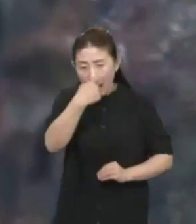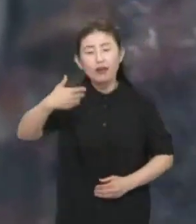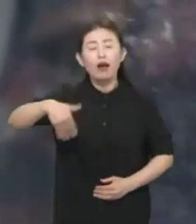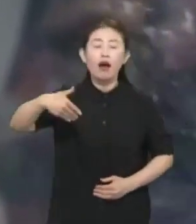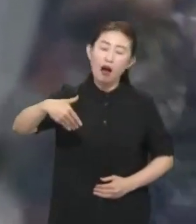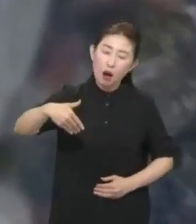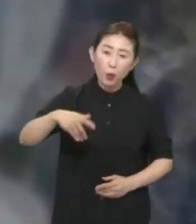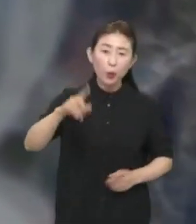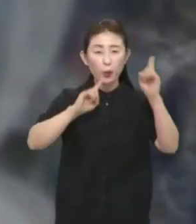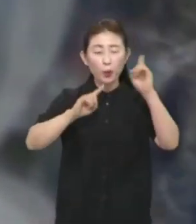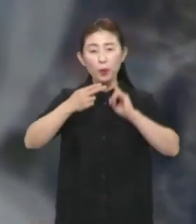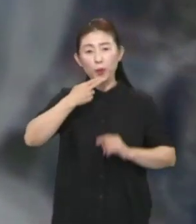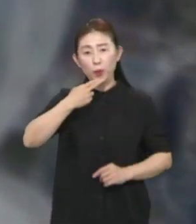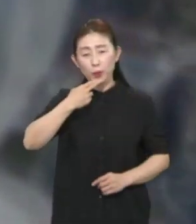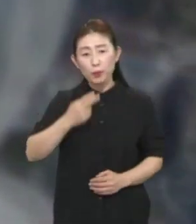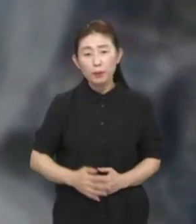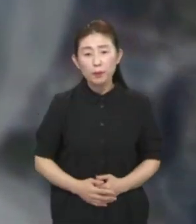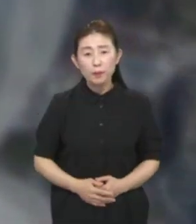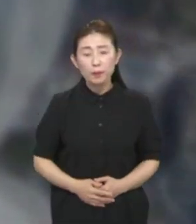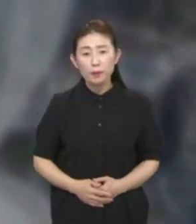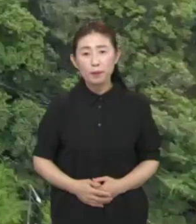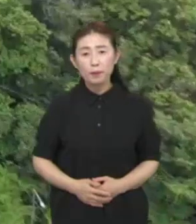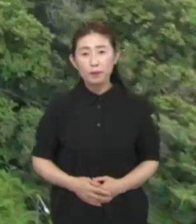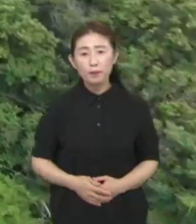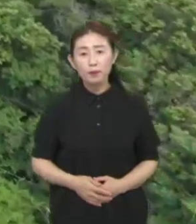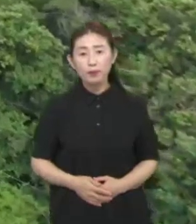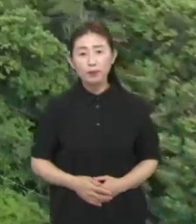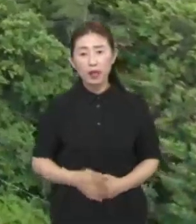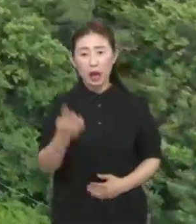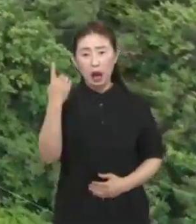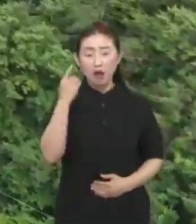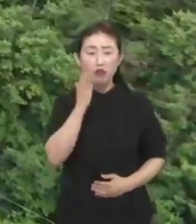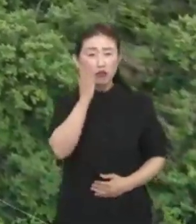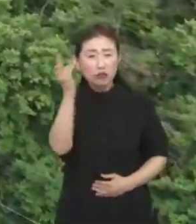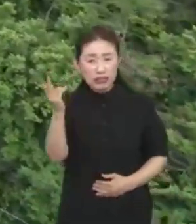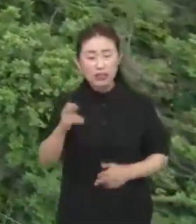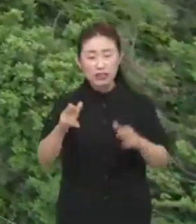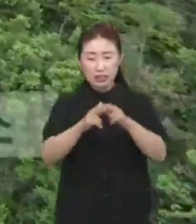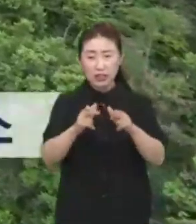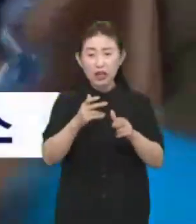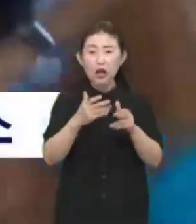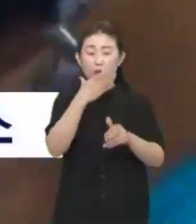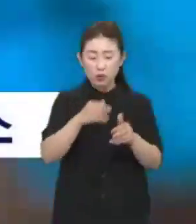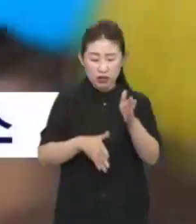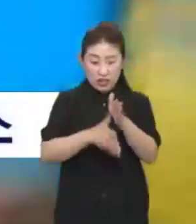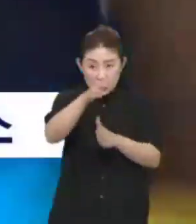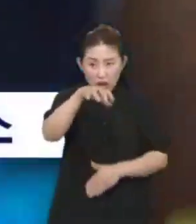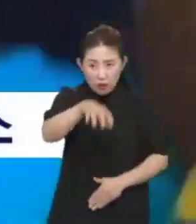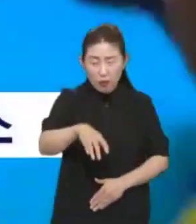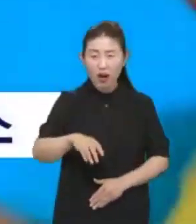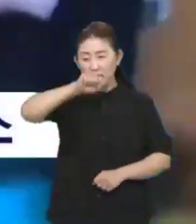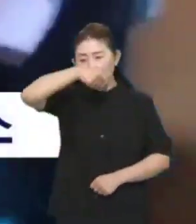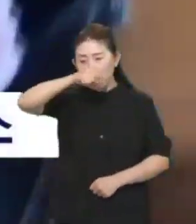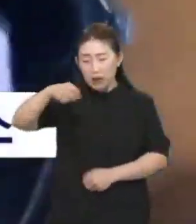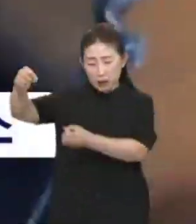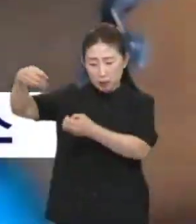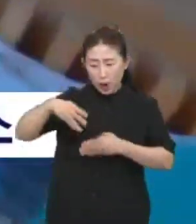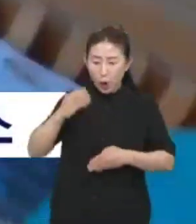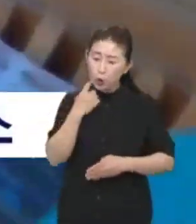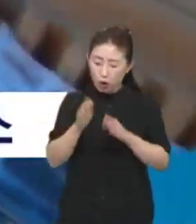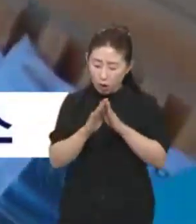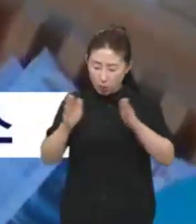않아 다친 사람은 없는 걸로 조사됐습니다. 어제 울산의 한 장애인 복지시설에선 타이완에서 발송된